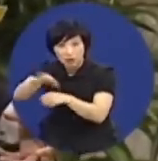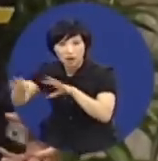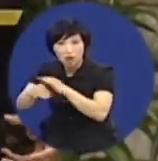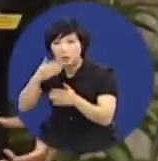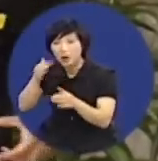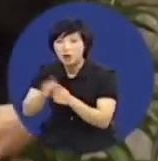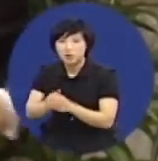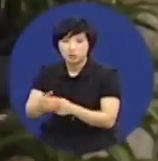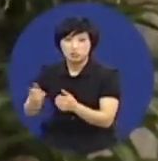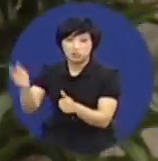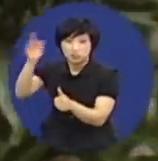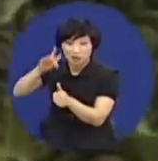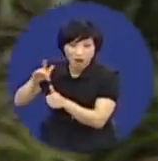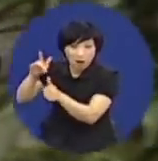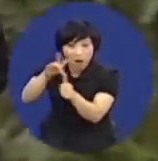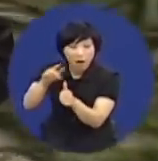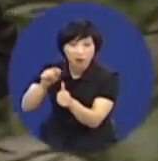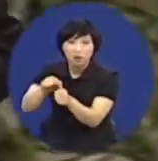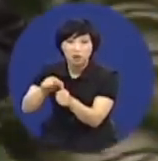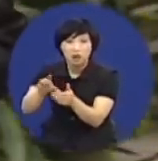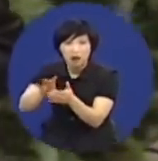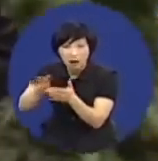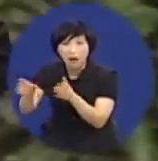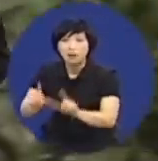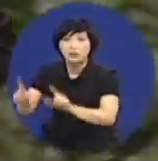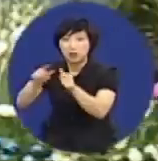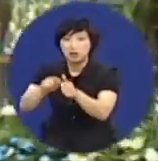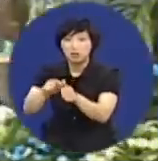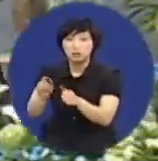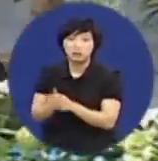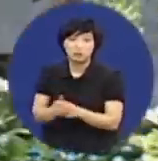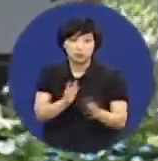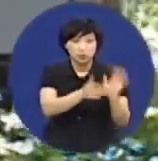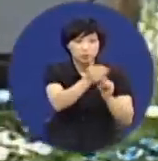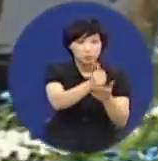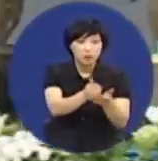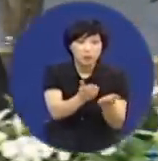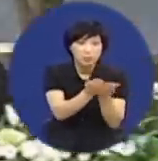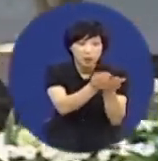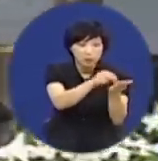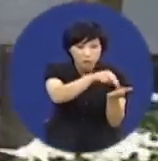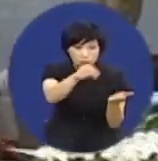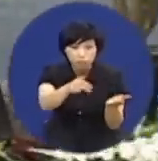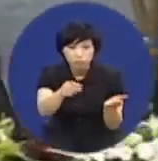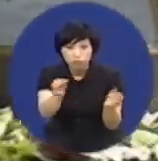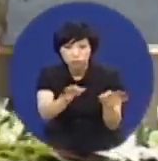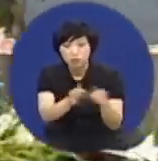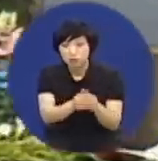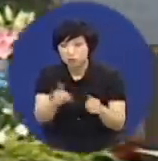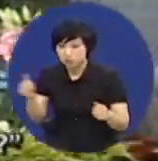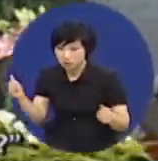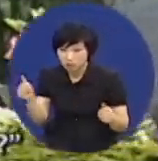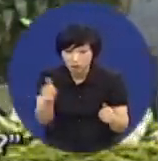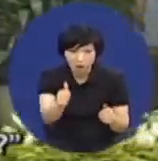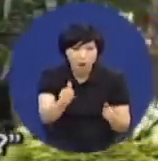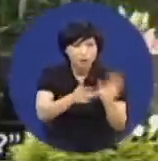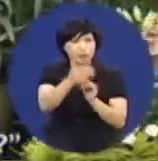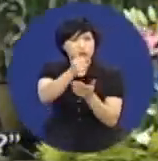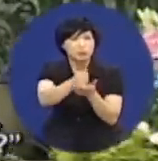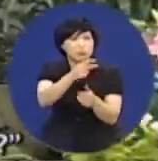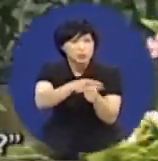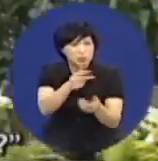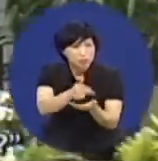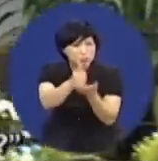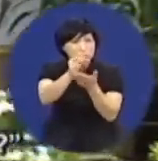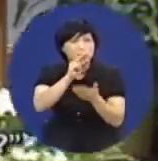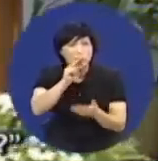。イエス様が船から降りた時、暴悪な男が近づき、イエス様、私